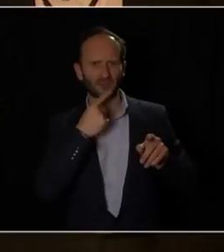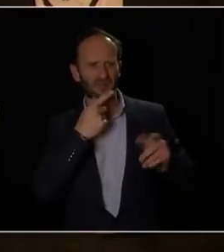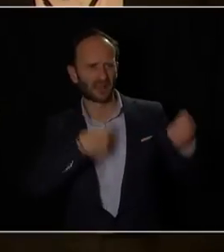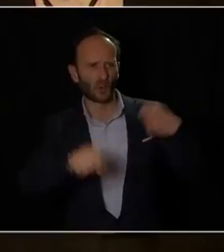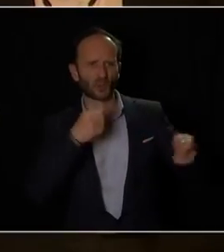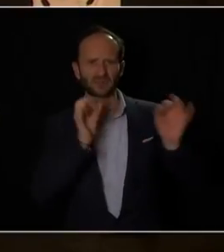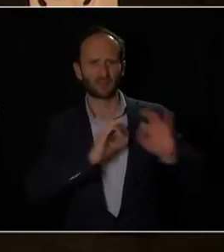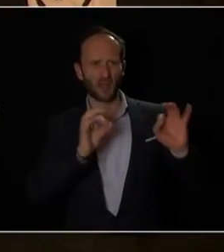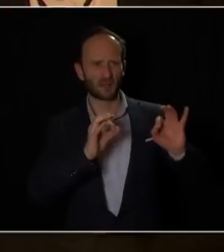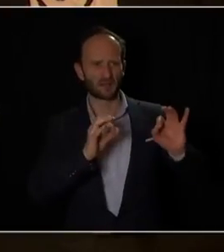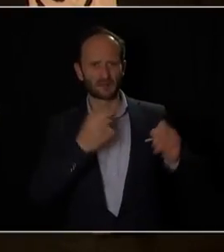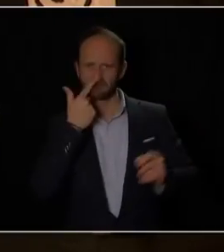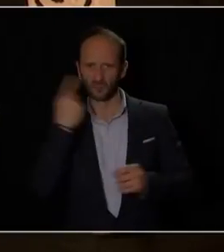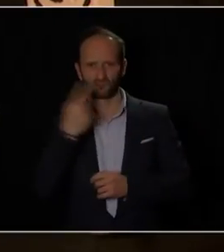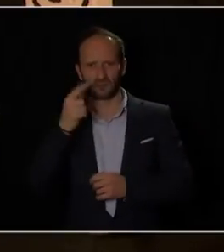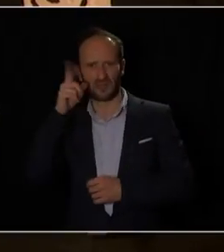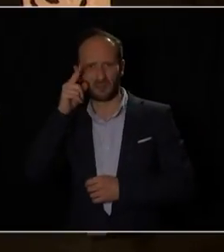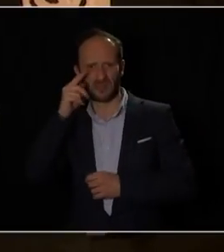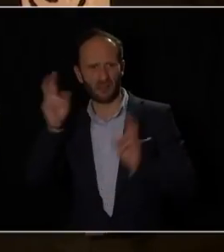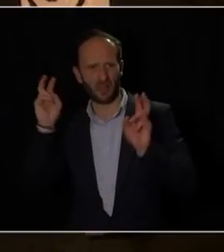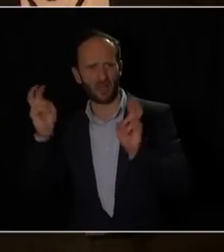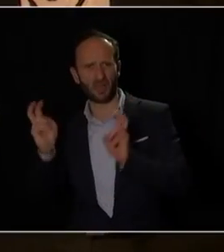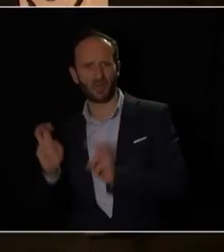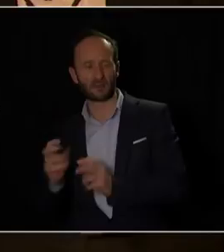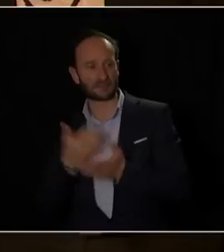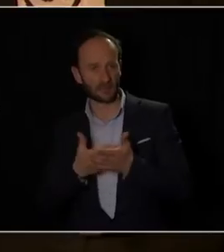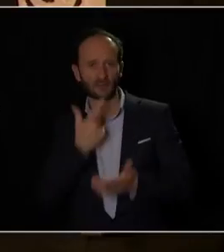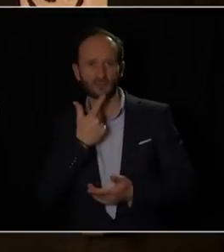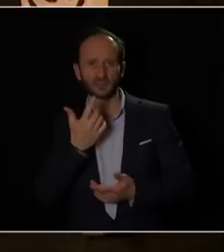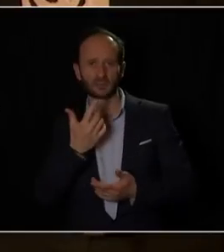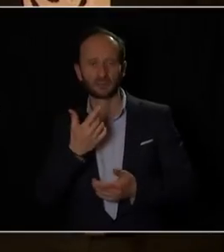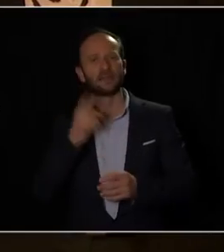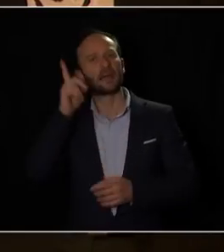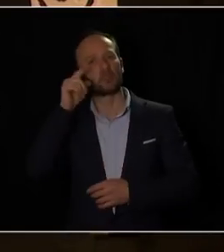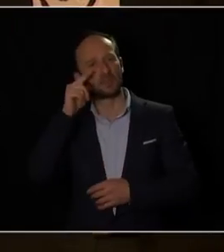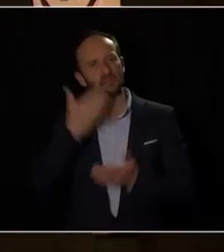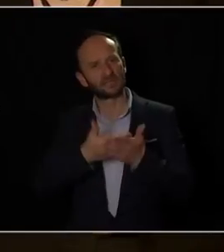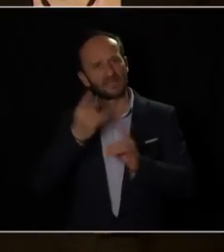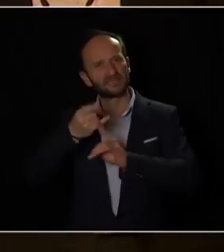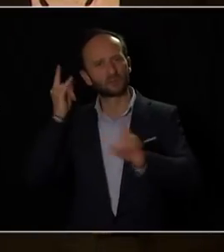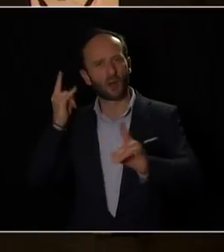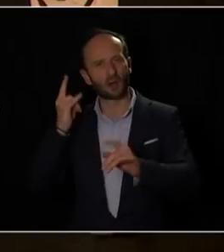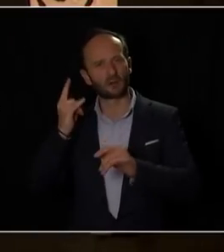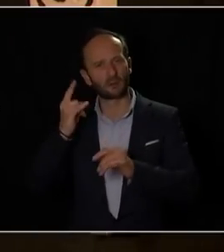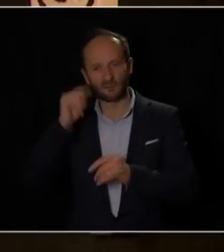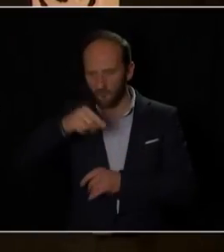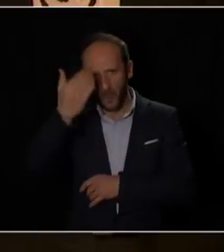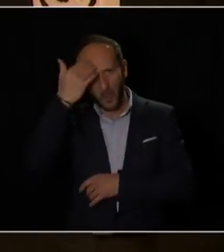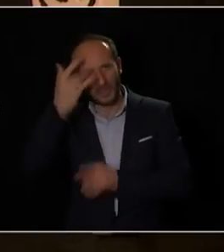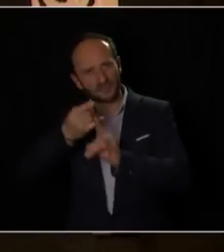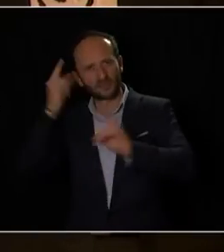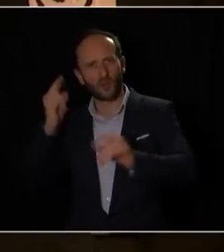que c'est la République qui recule. La République, c'est aussi une histoire qu'il faut connaître, une culture qu'il